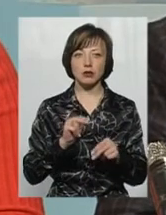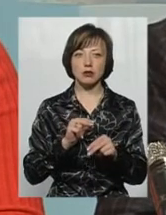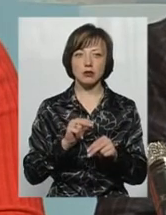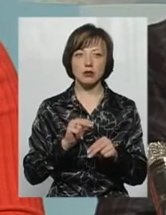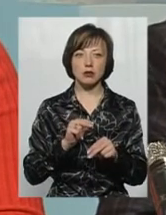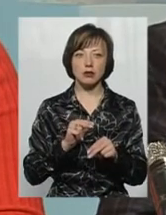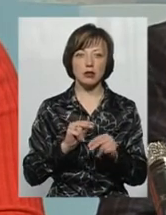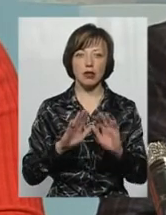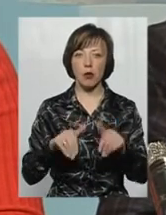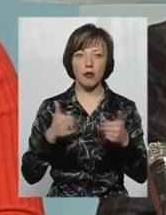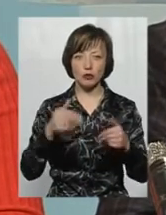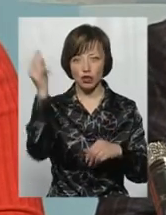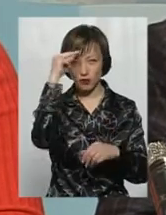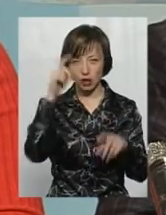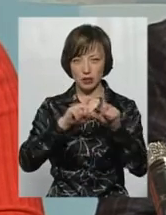не пропонують, в тому числі і